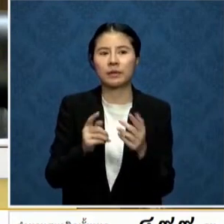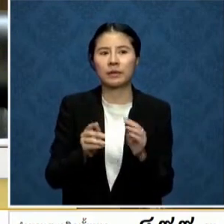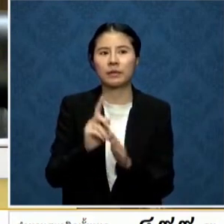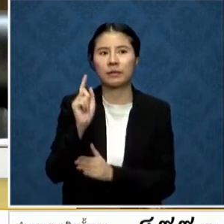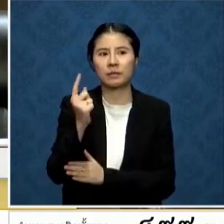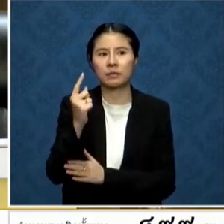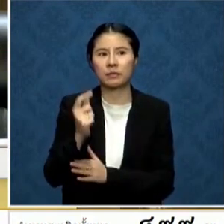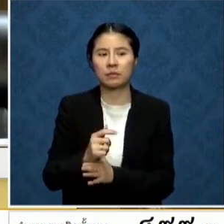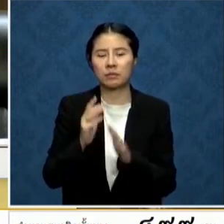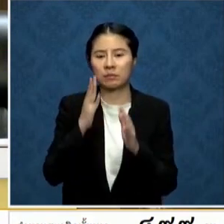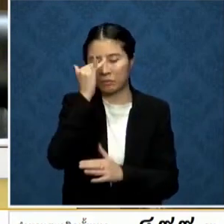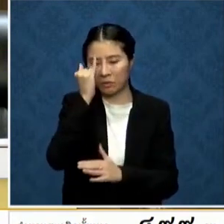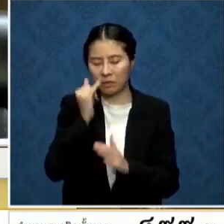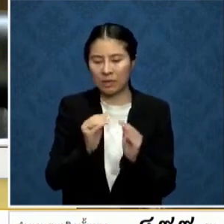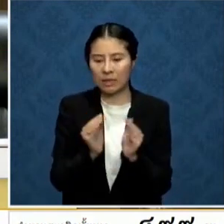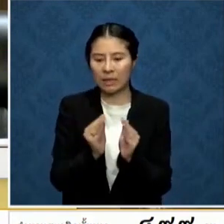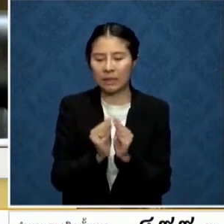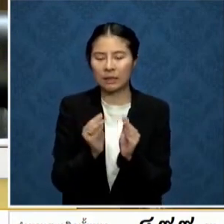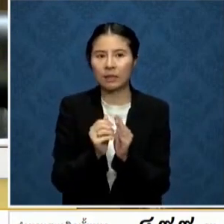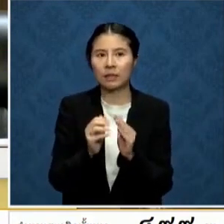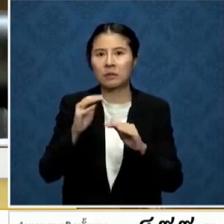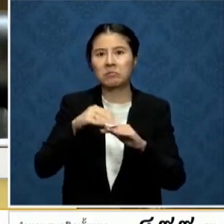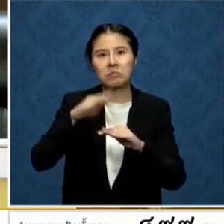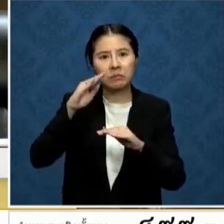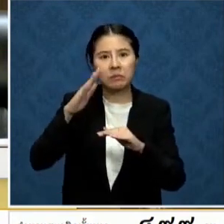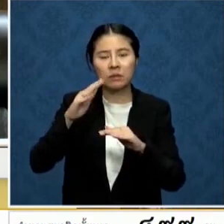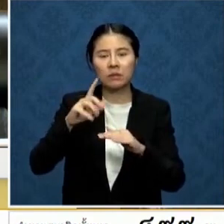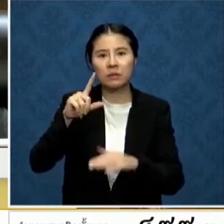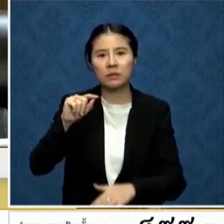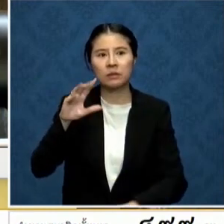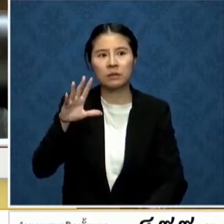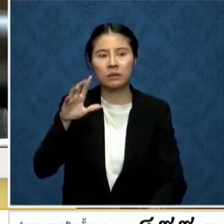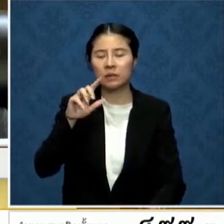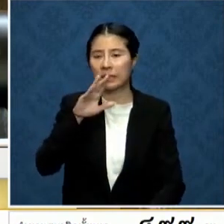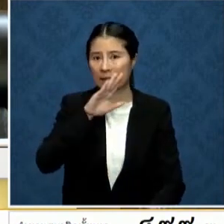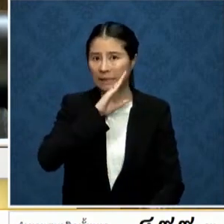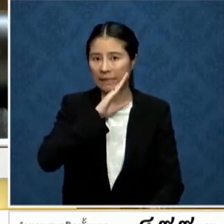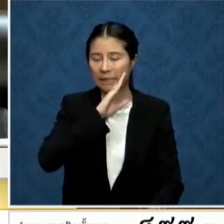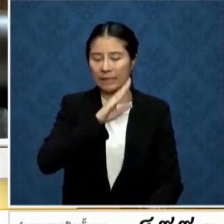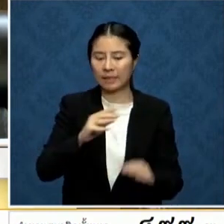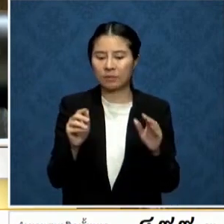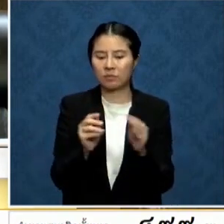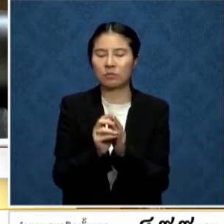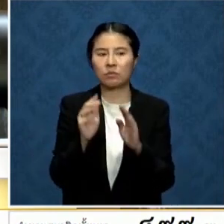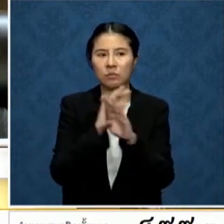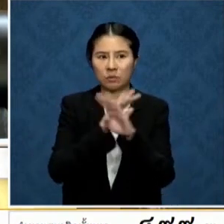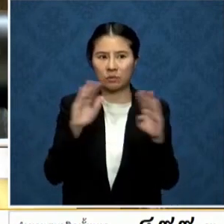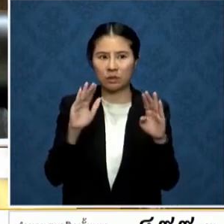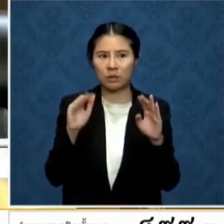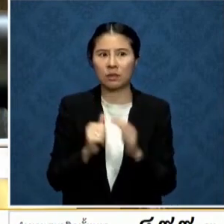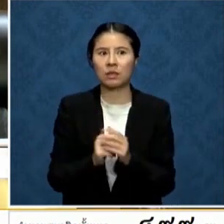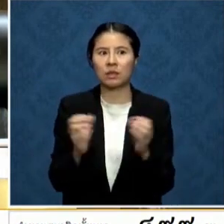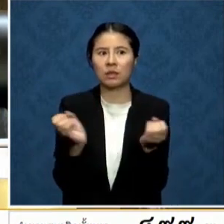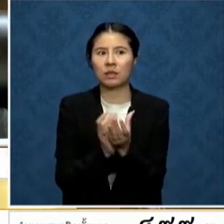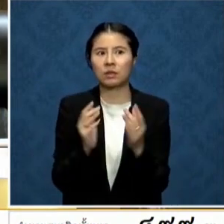คะแนนเสียงไม่เกิน 25ห่างกันไม่เกิน 25เนี่ยถ้าเกิดว่าเรายกเลิกข้อนี้เท่านประธานมันจะ